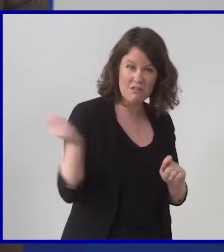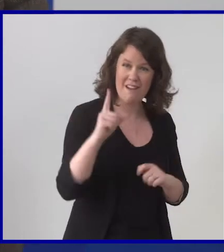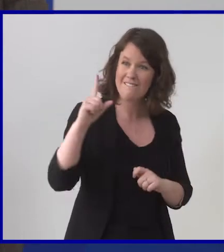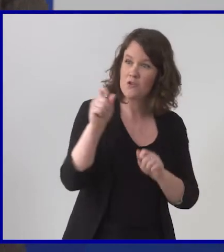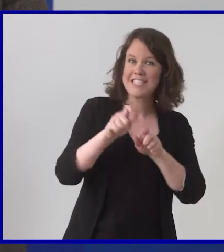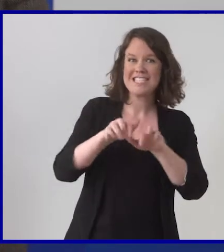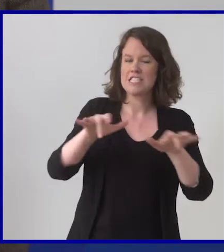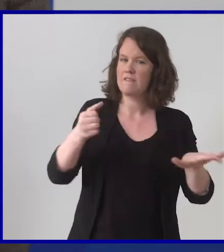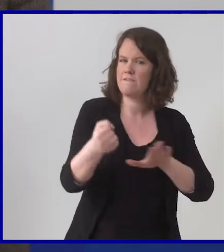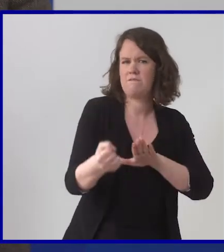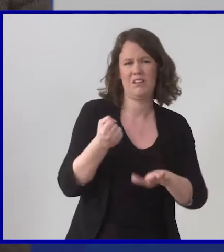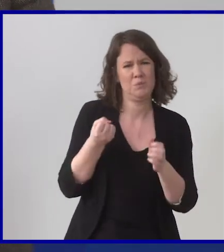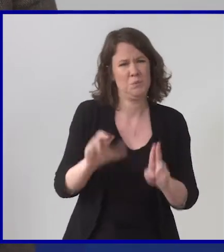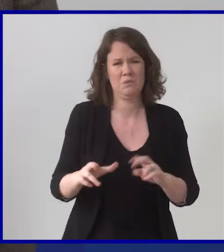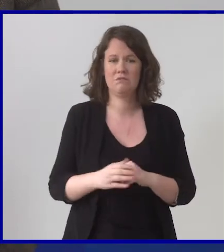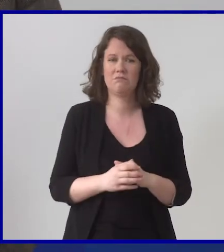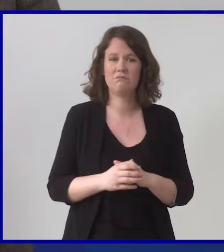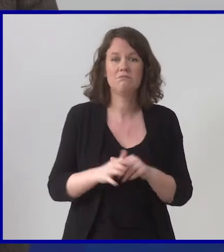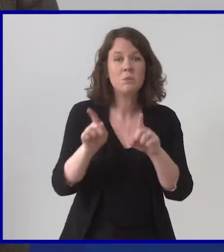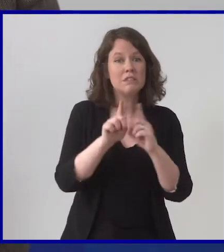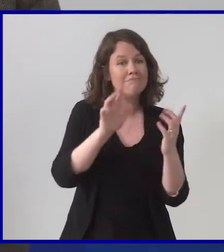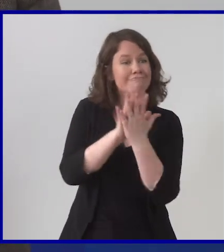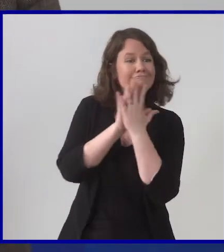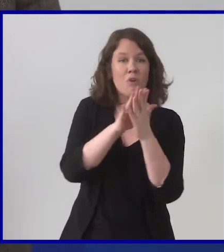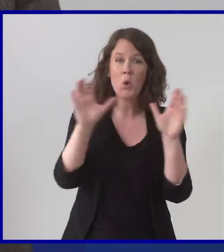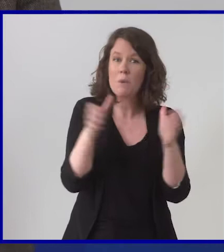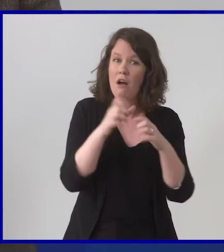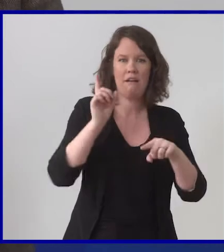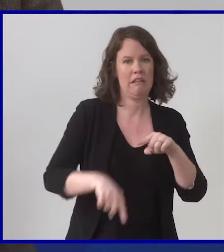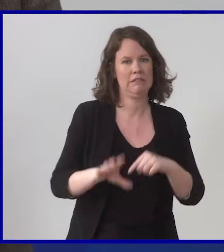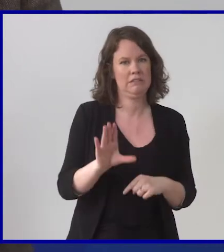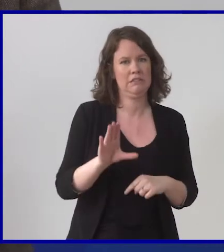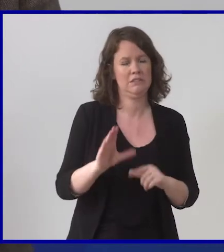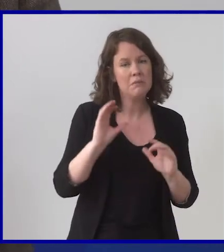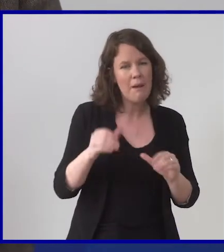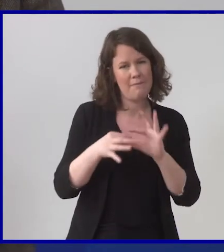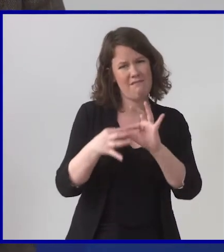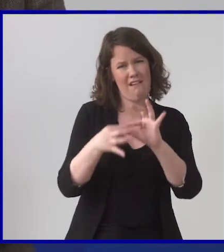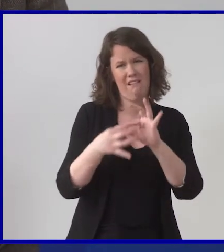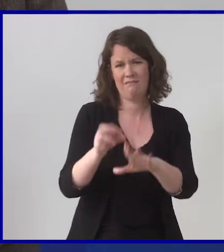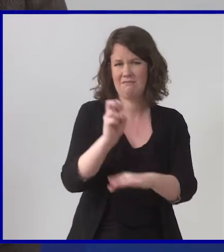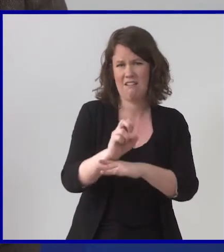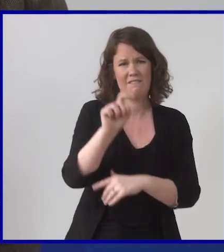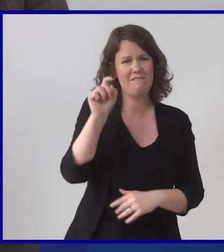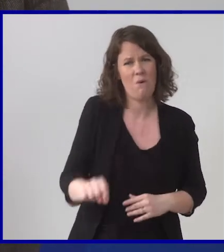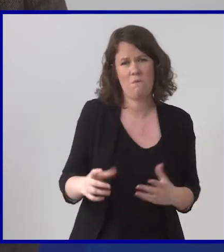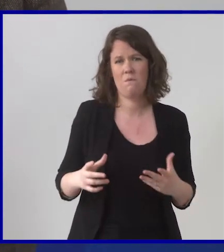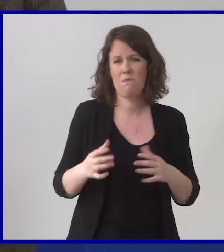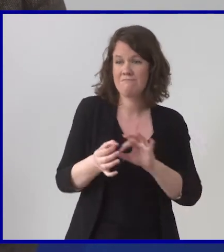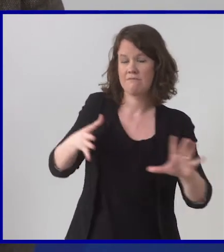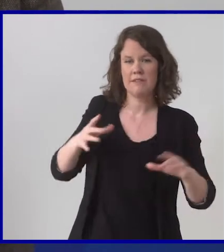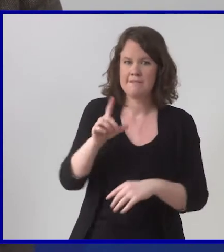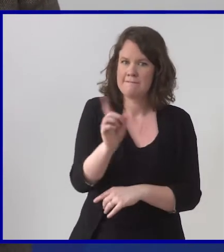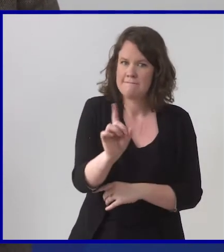la propagation du virus. Les regroupements sont désormais interdits. Pour autant,